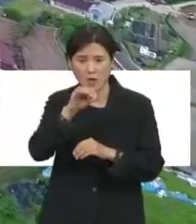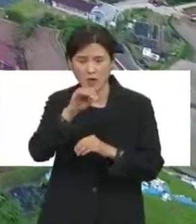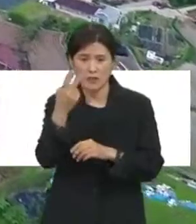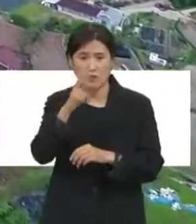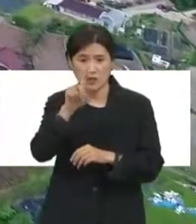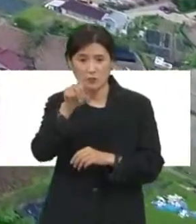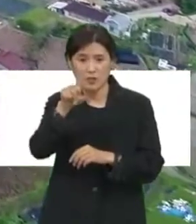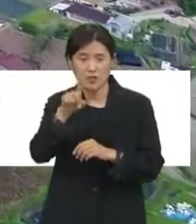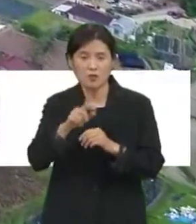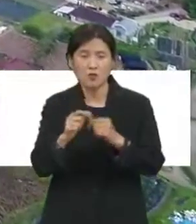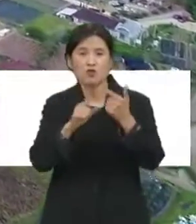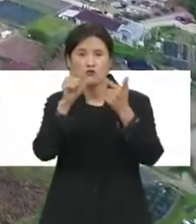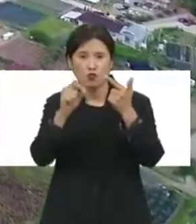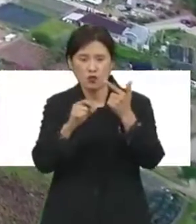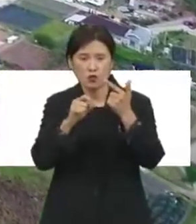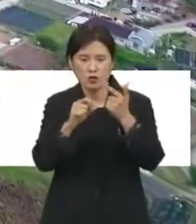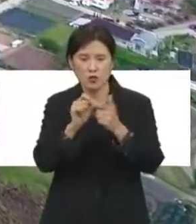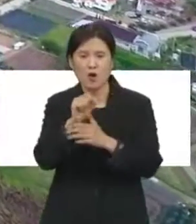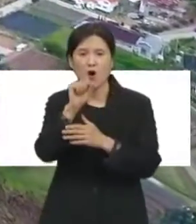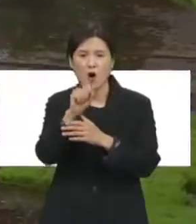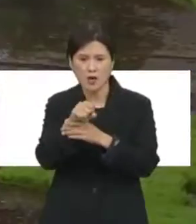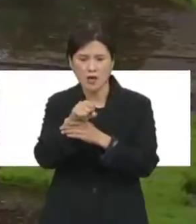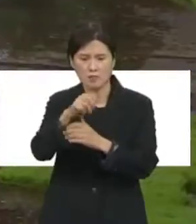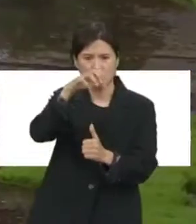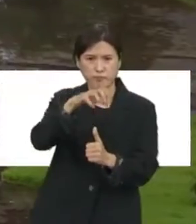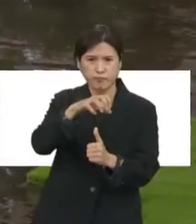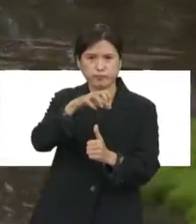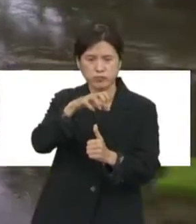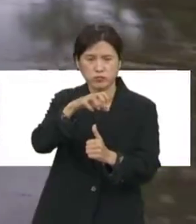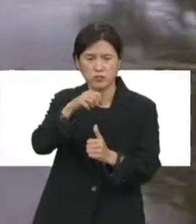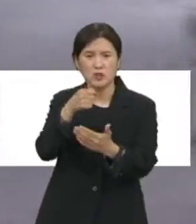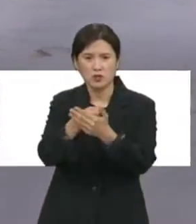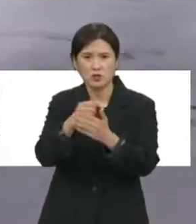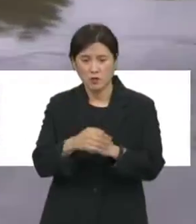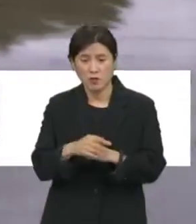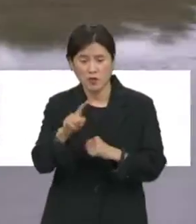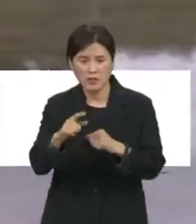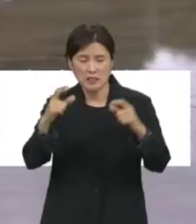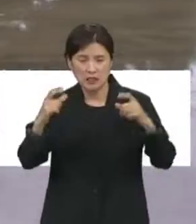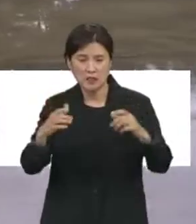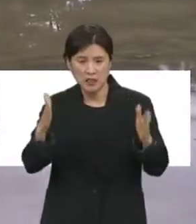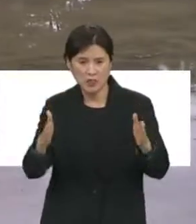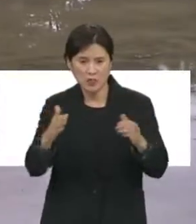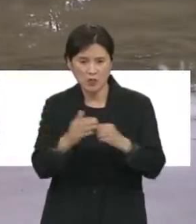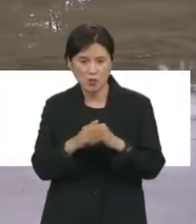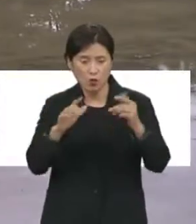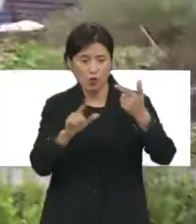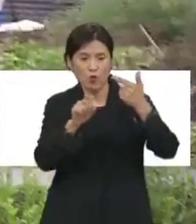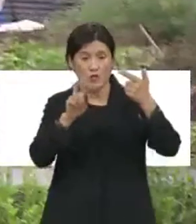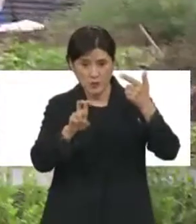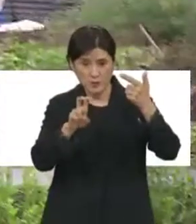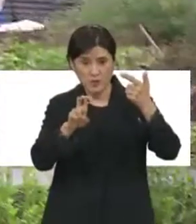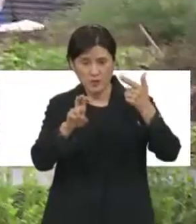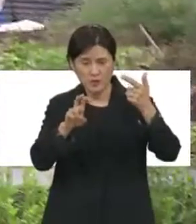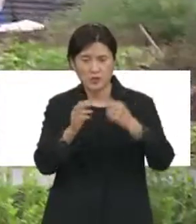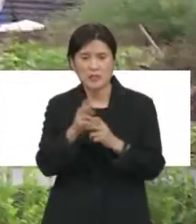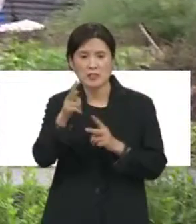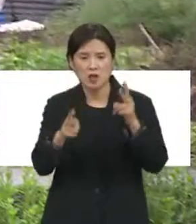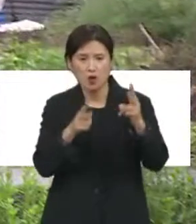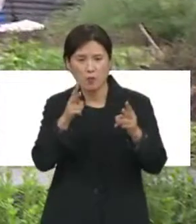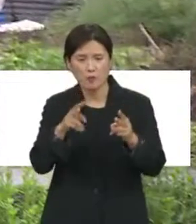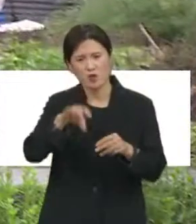2021년 6월 토지 거래 허가 구역으로 지정됐으며 당초 지정 기간은 오는 20일까지였다 사업 초기